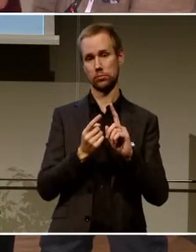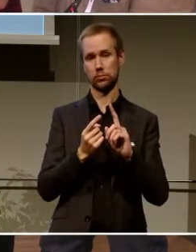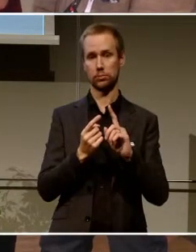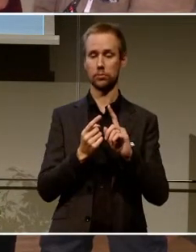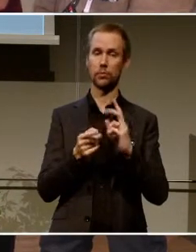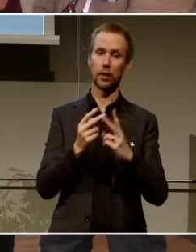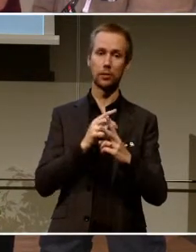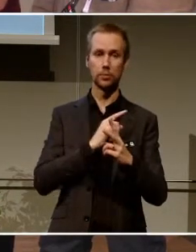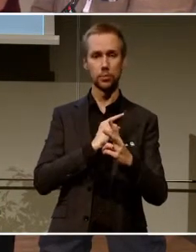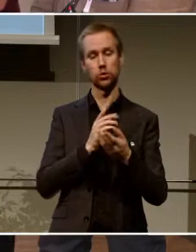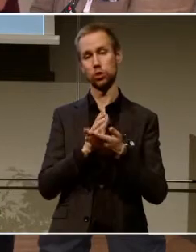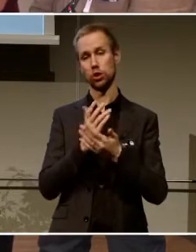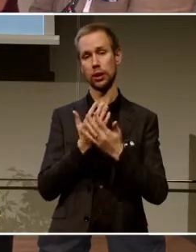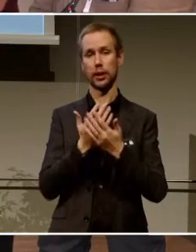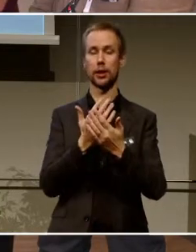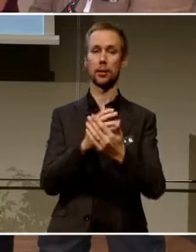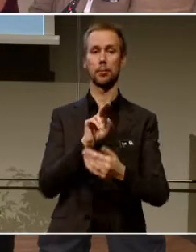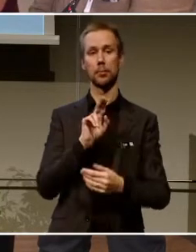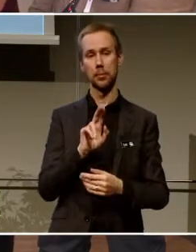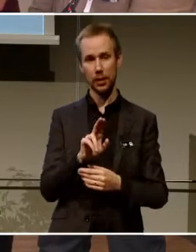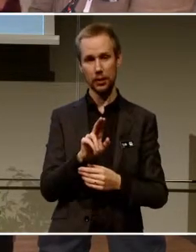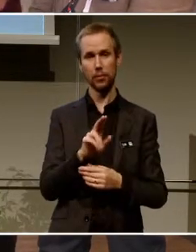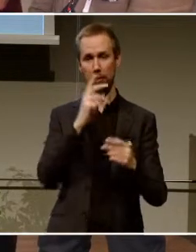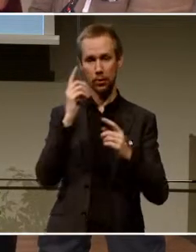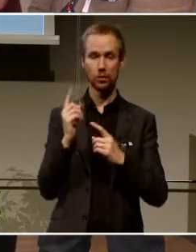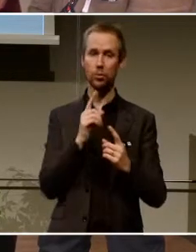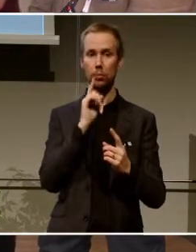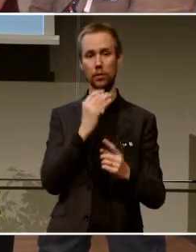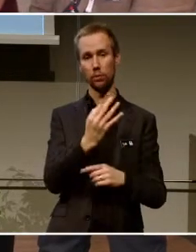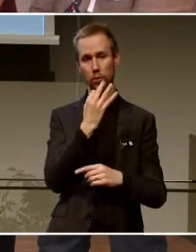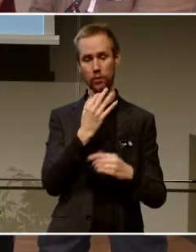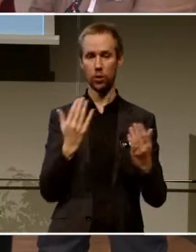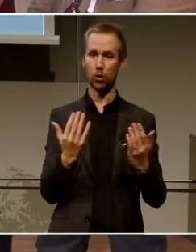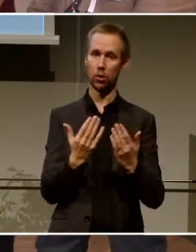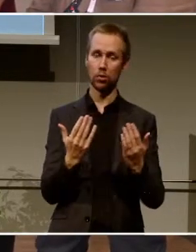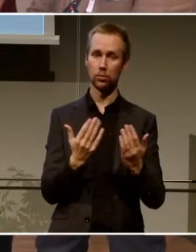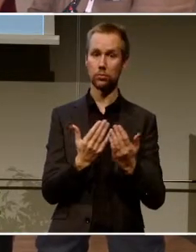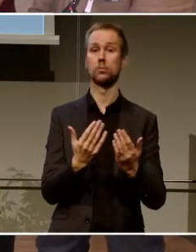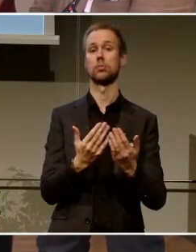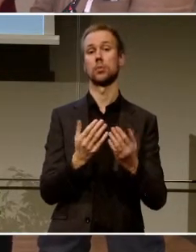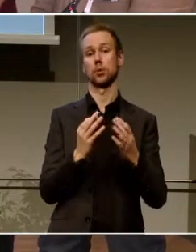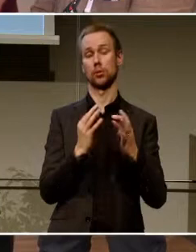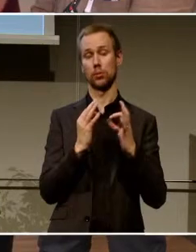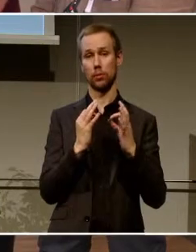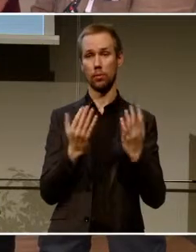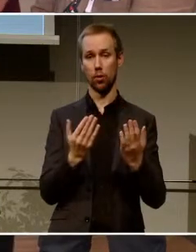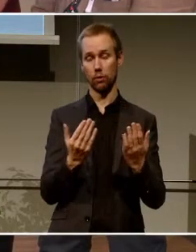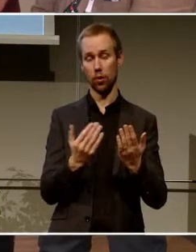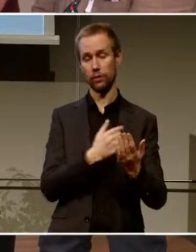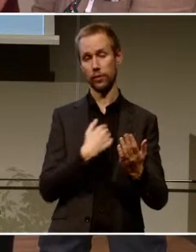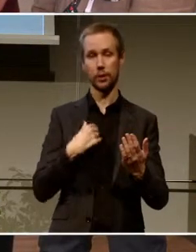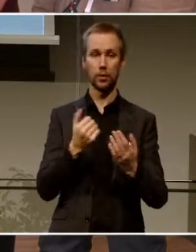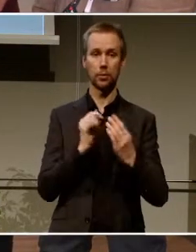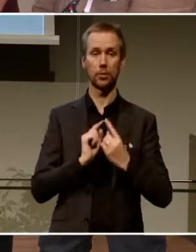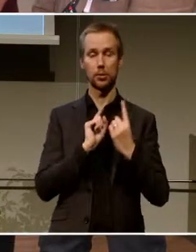Vad frågar folk efter för att också veta vad är det som vi måste möta och kanske göra den här kartan om. För om alla får